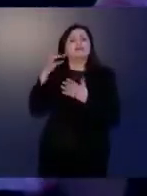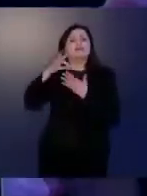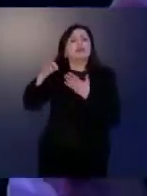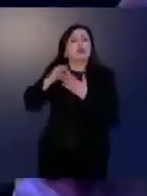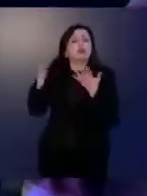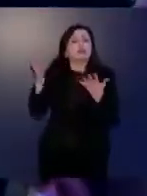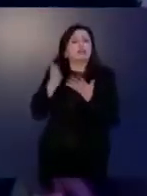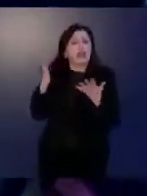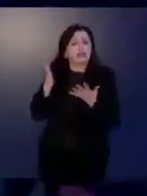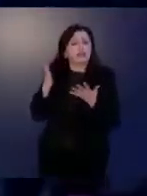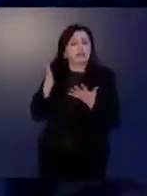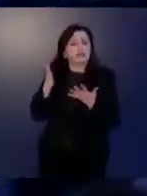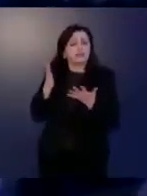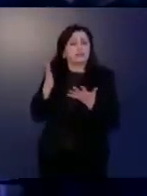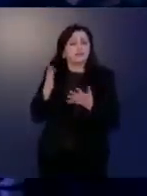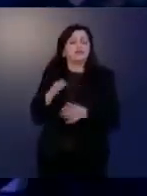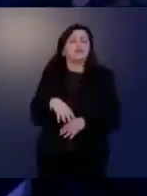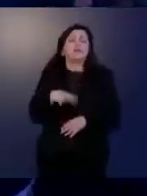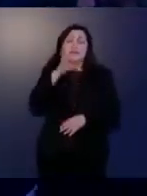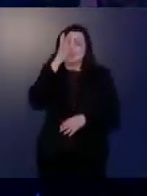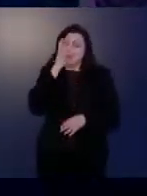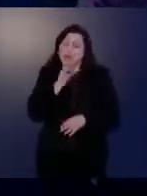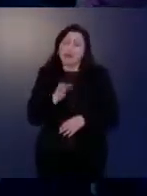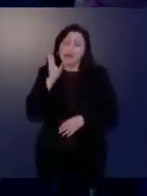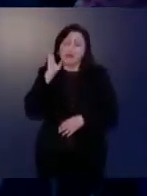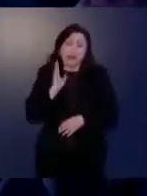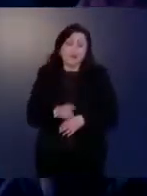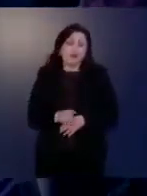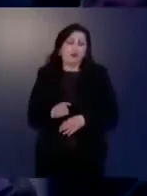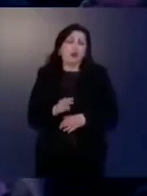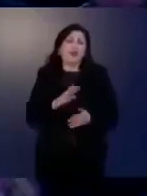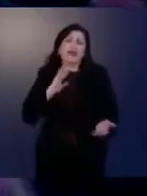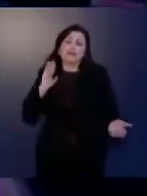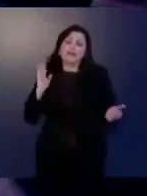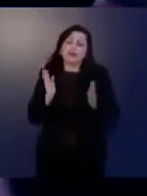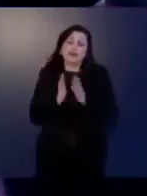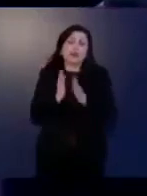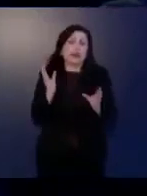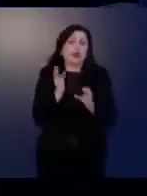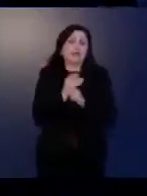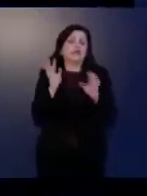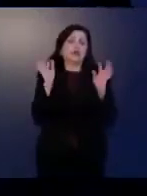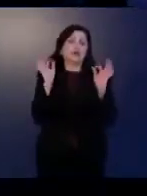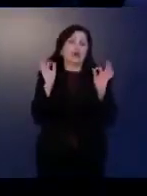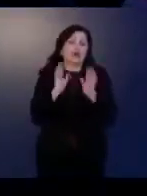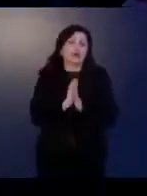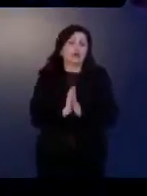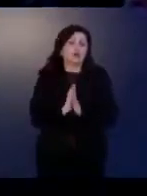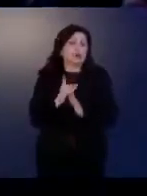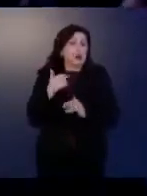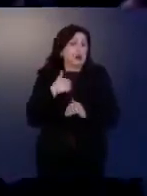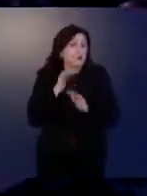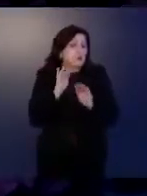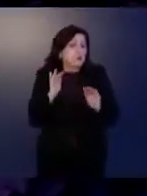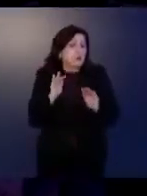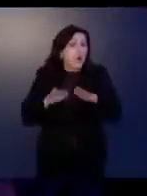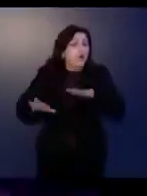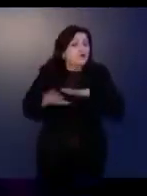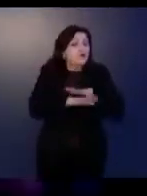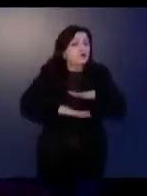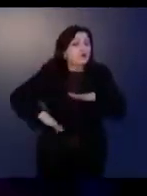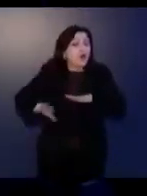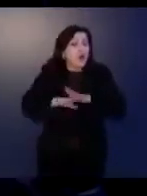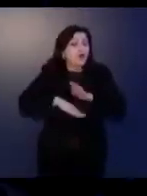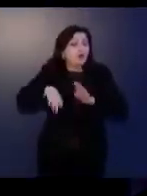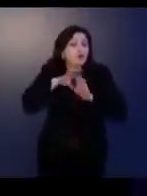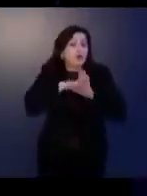μπορεί πραγματικά να υπάρξει μια συνολική ρύθμιση. Υπάρχουν αυτές οι προϋποθέσεις. Νομίζω ότι